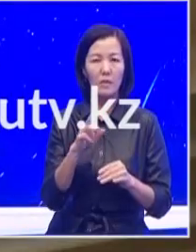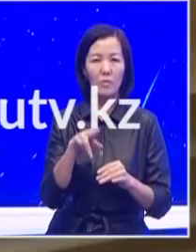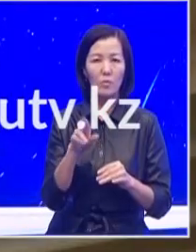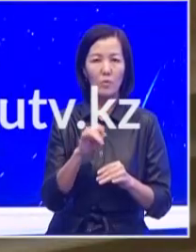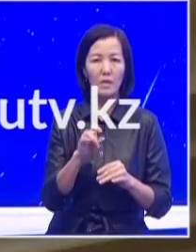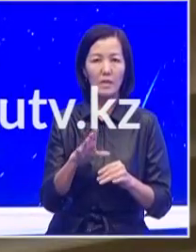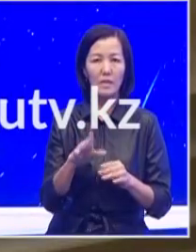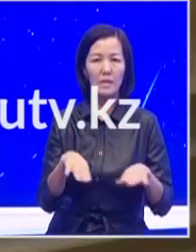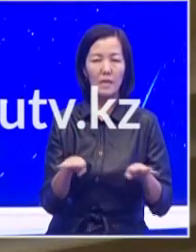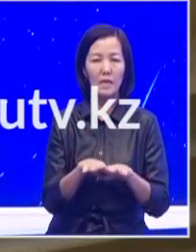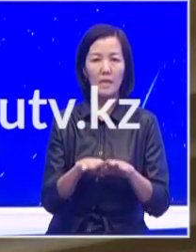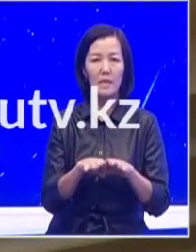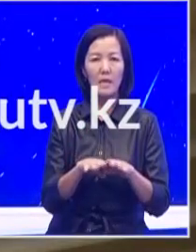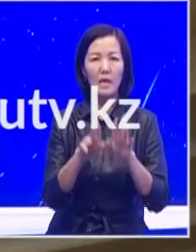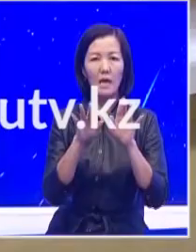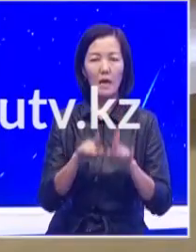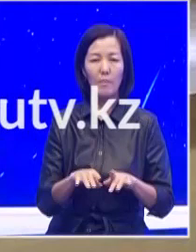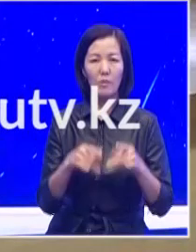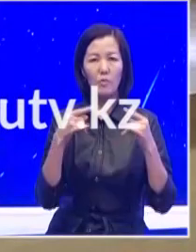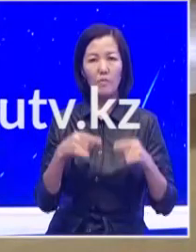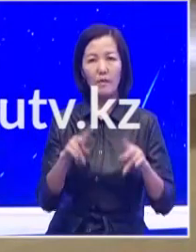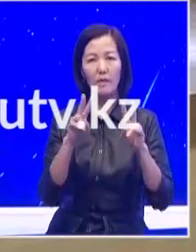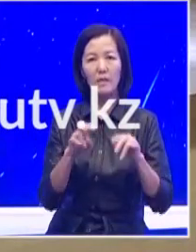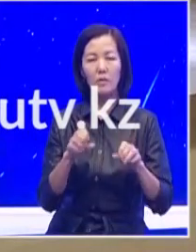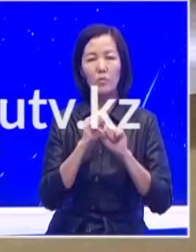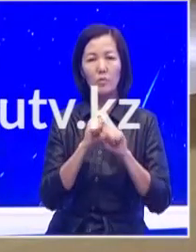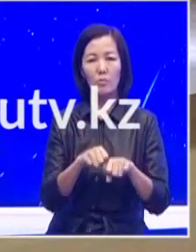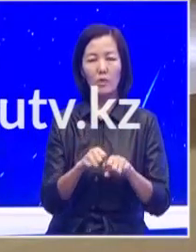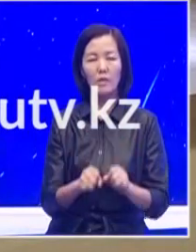ОДЗ секілді аппараттар көмегімен тексерістен өтуге болады.